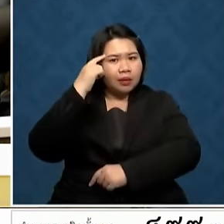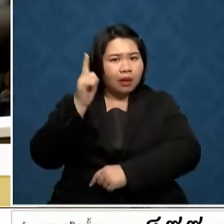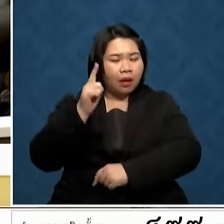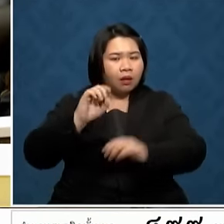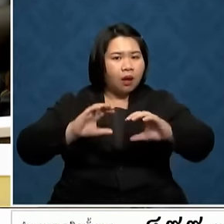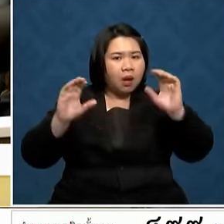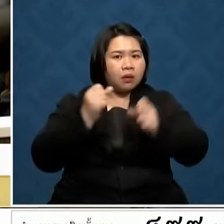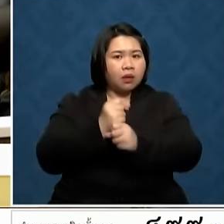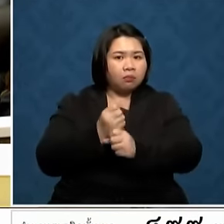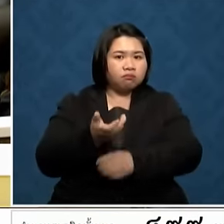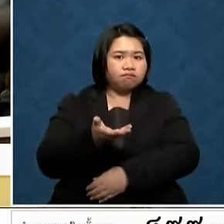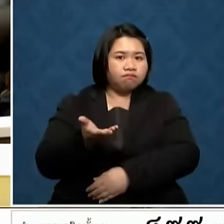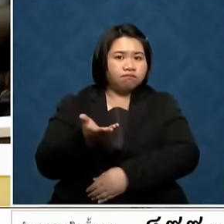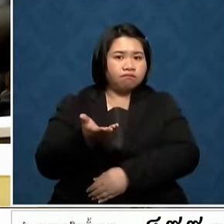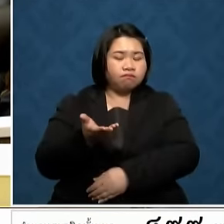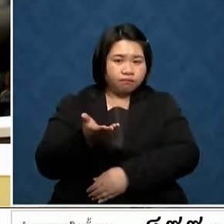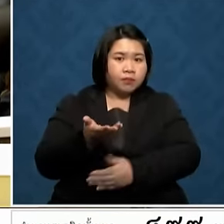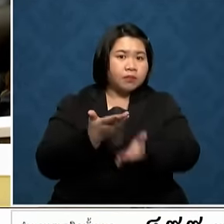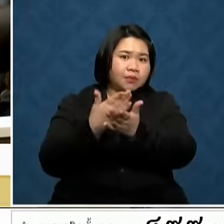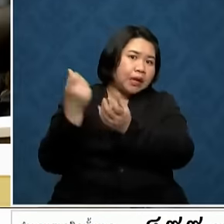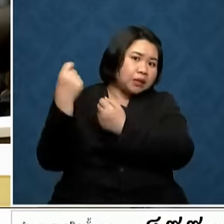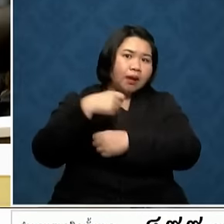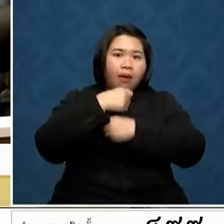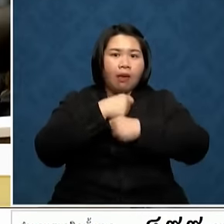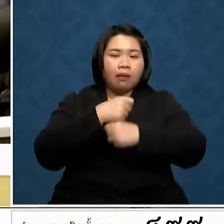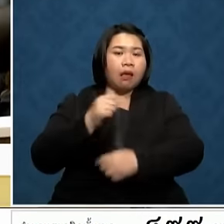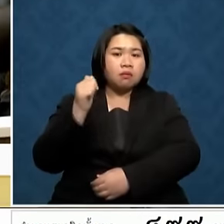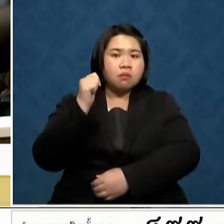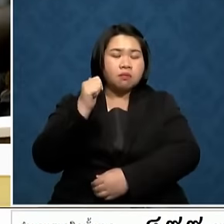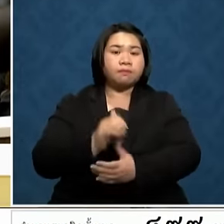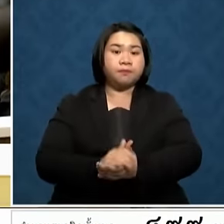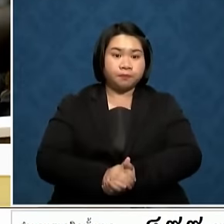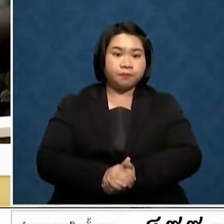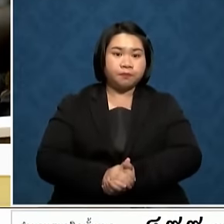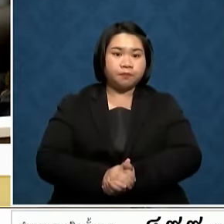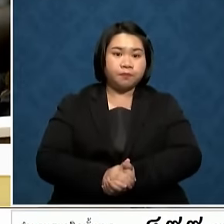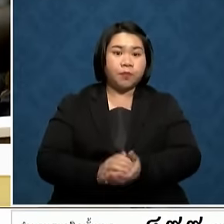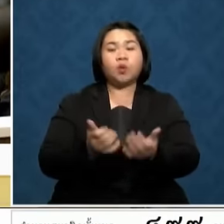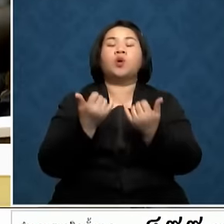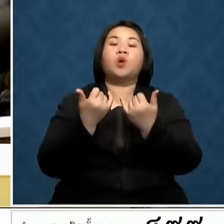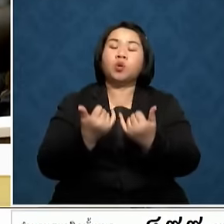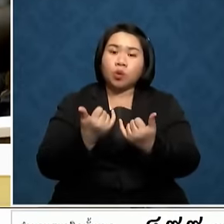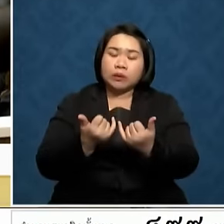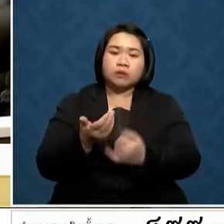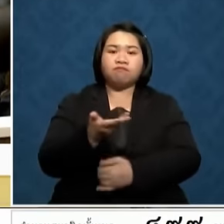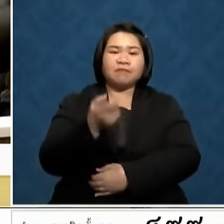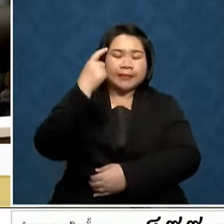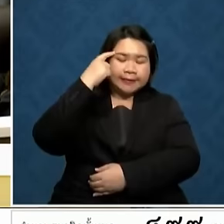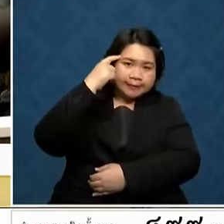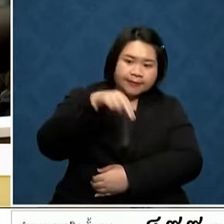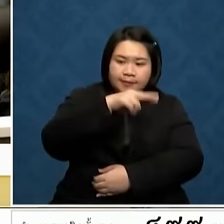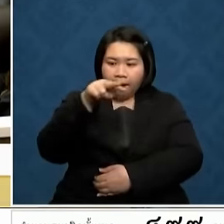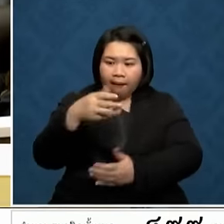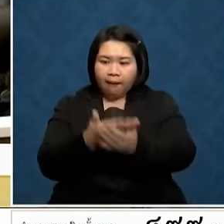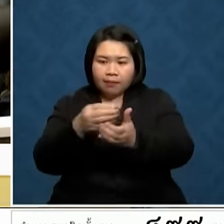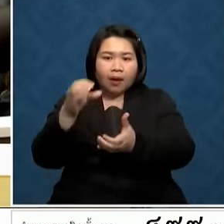ขยับเรื่องการเพิ่มอัตราเบี้ยผู้สขยุดแม้แต่นิเดียวหอมาถวนนี้พอทหมกม่นกัการหางบใหก